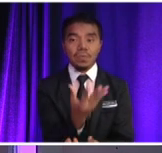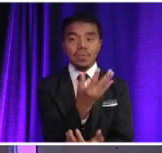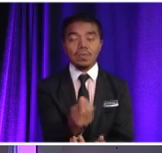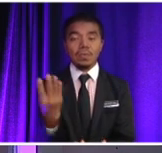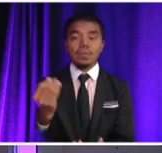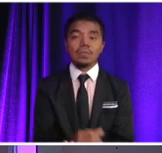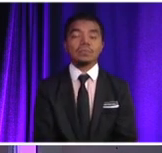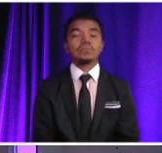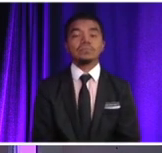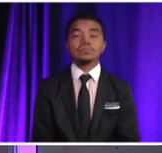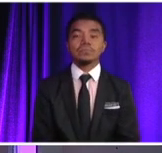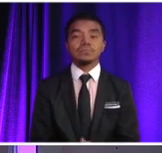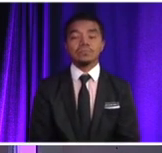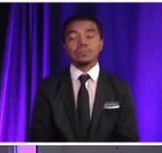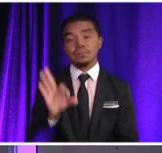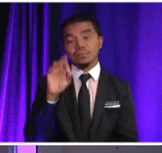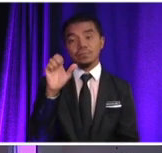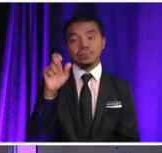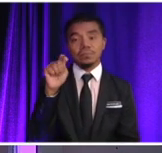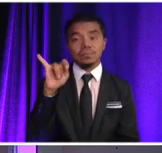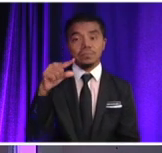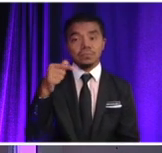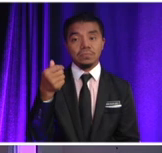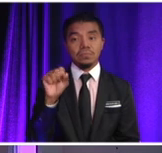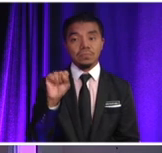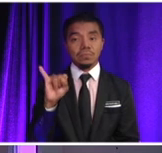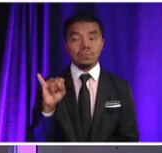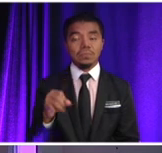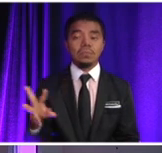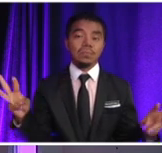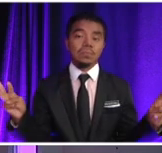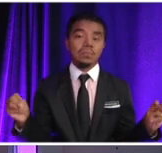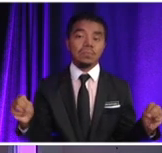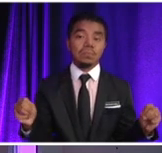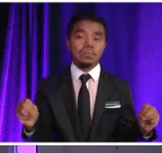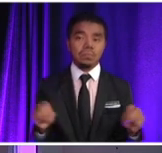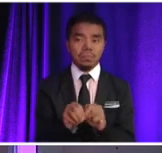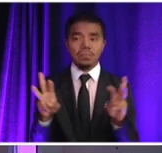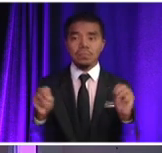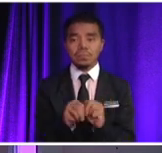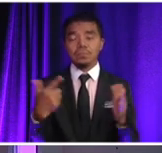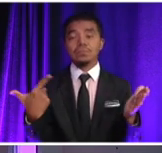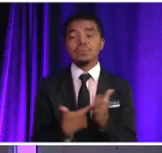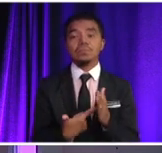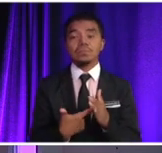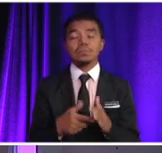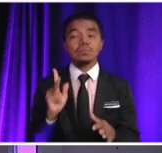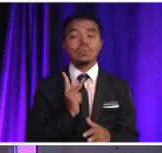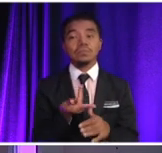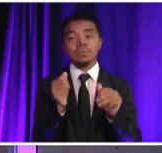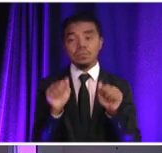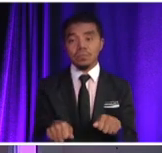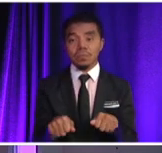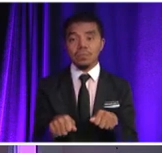aquaponik ada fetigasi dan berbagai lagi ini tripod Oke walaupun tak ada tanah kita masih mampu